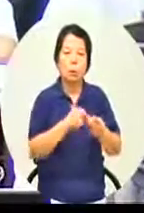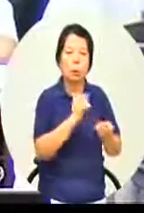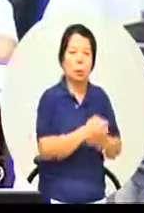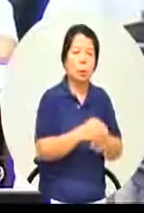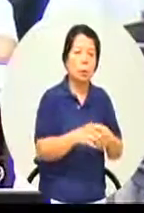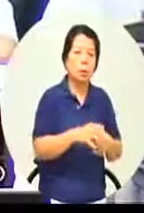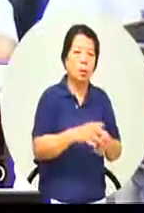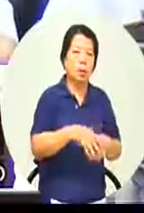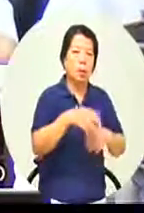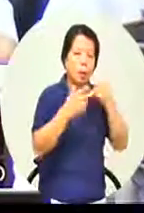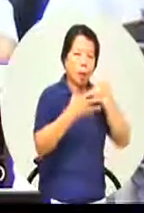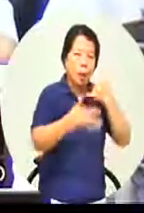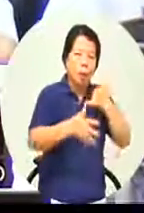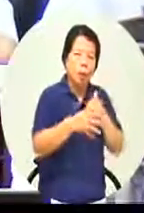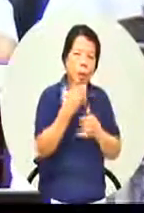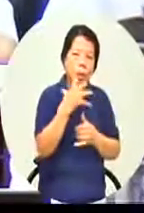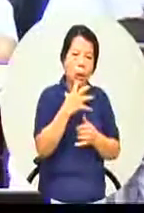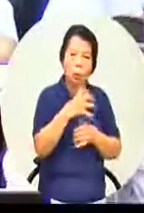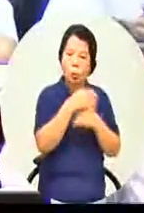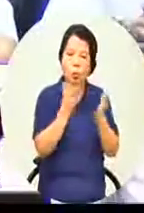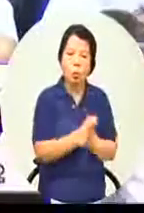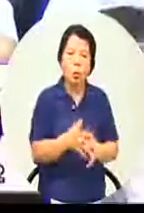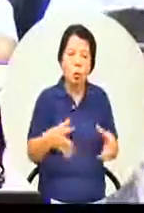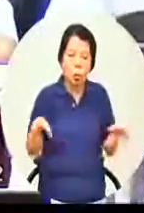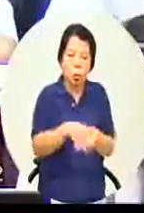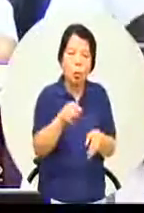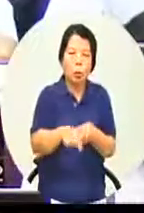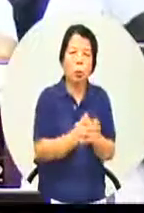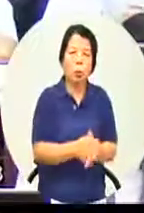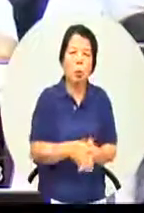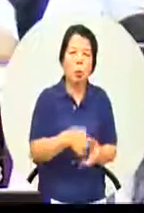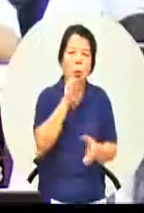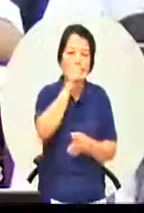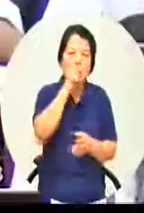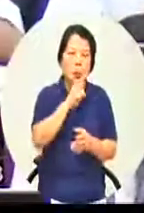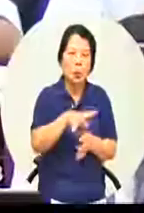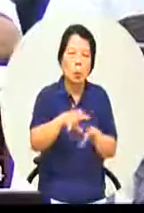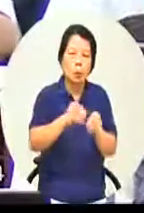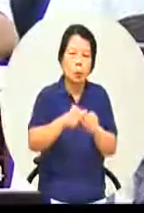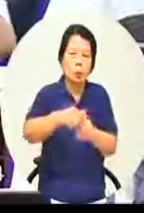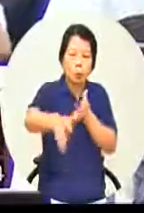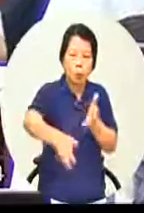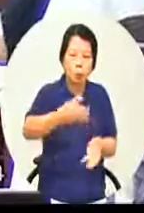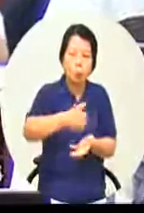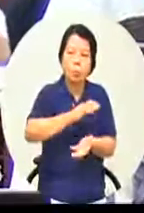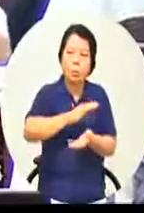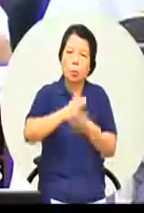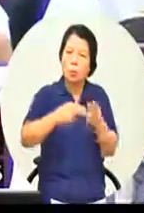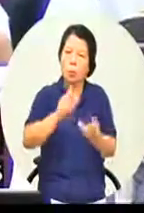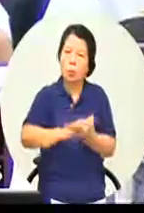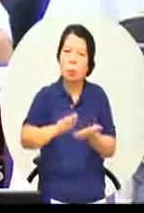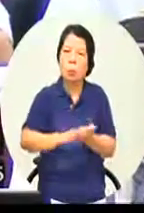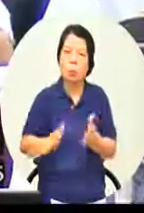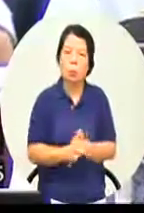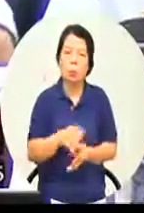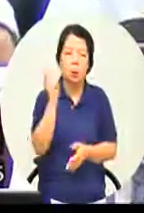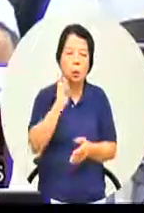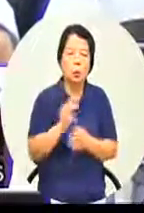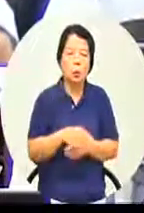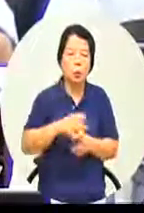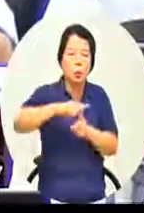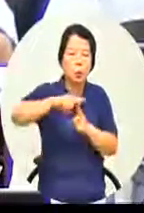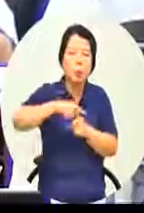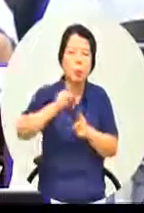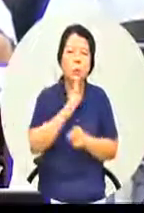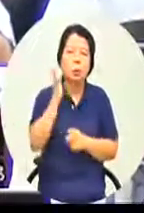个爱河呢，它的水质呢，还有包括它的污泥怎么样去处理，这个部分它的河水质的改善是由我们